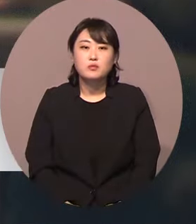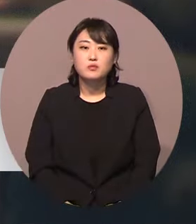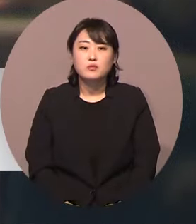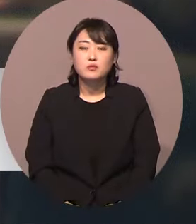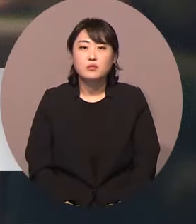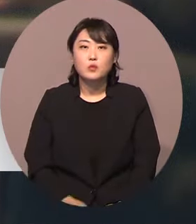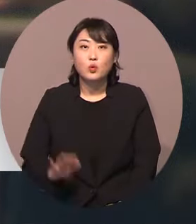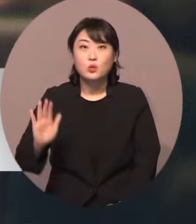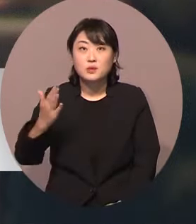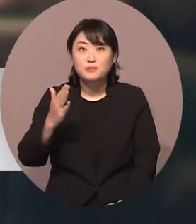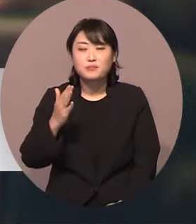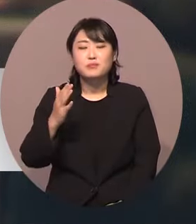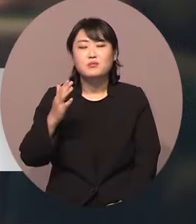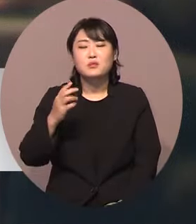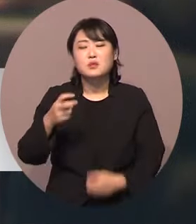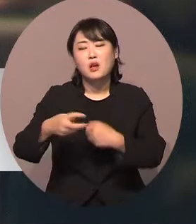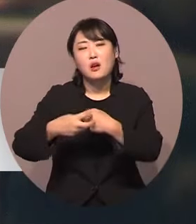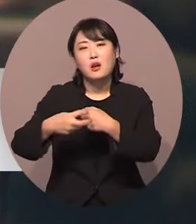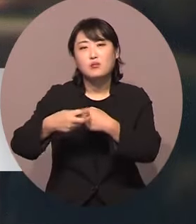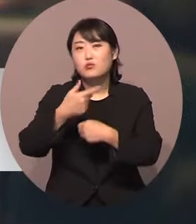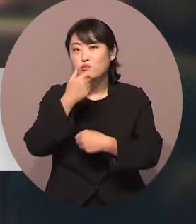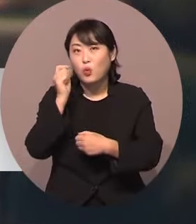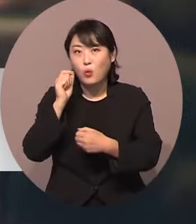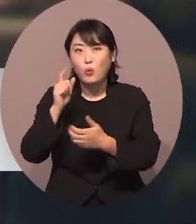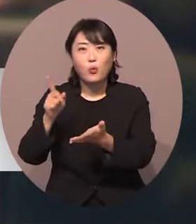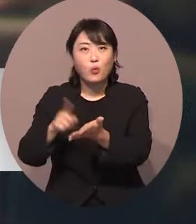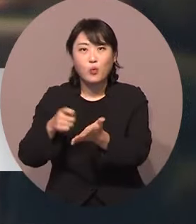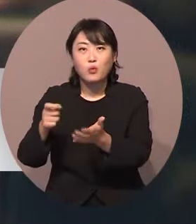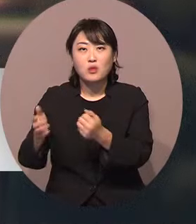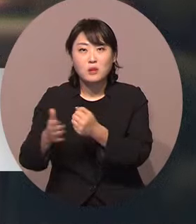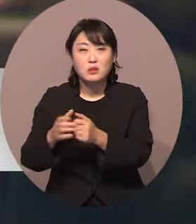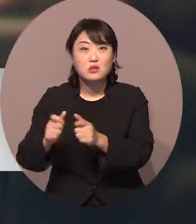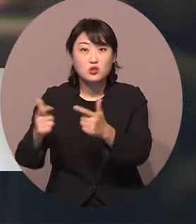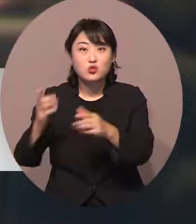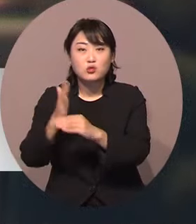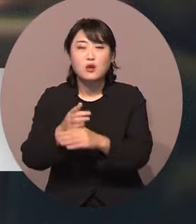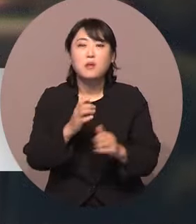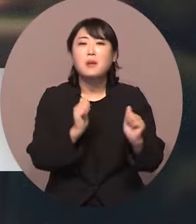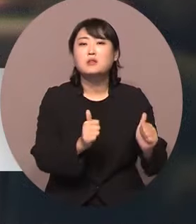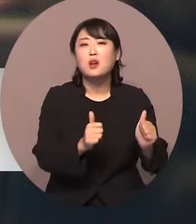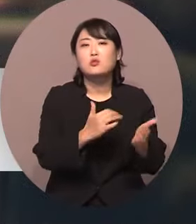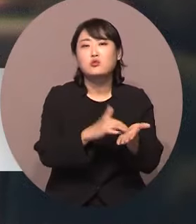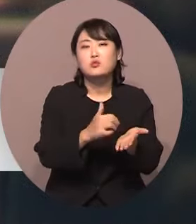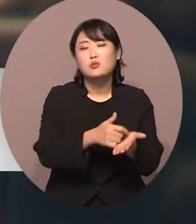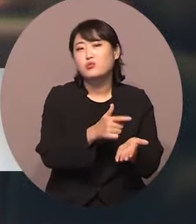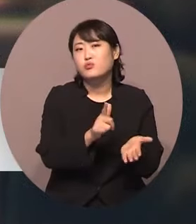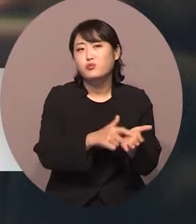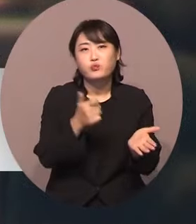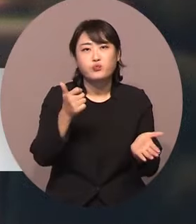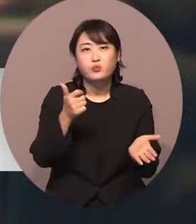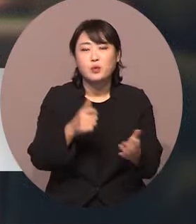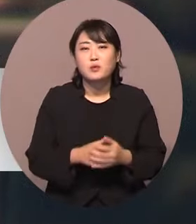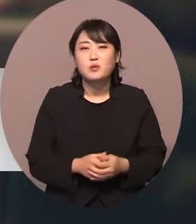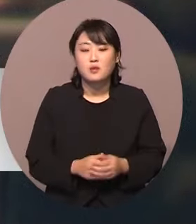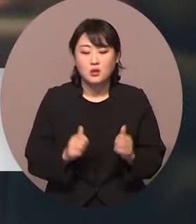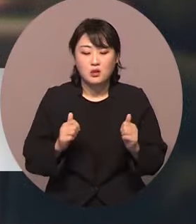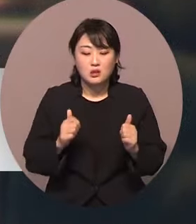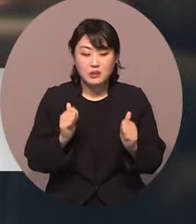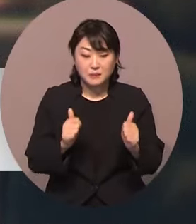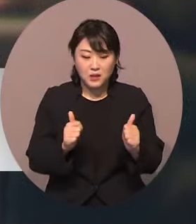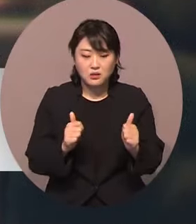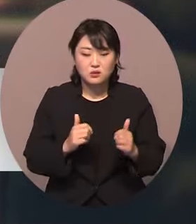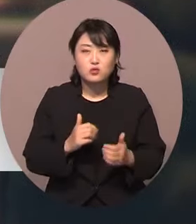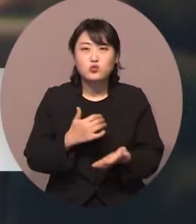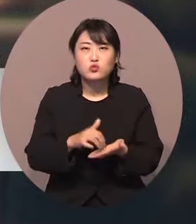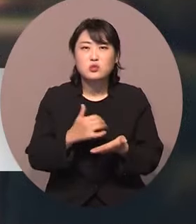요즘 의사가 모자라서 증원을 추진하고 있는데 판사 수도 매우 부족합니다 그만큼 사건 처리가 늦어지면서 국민의 피해가